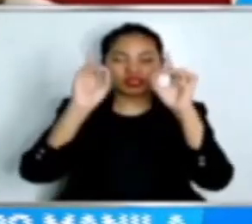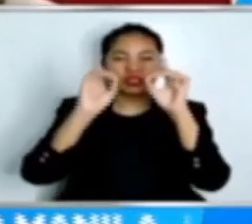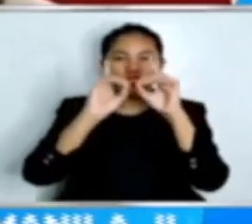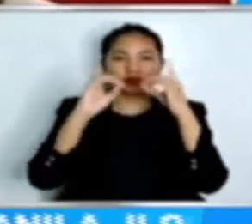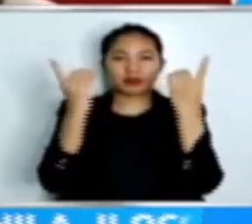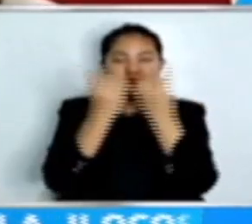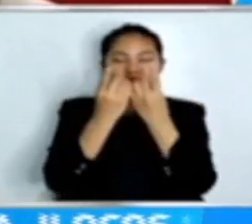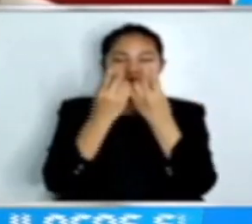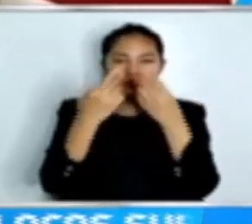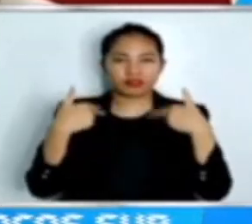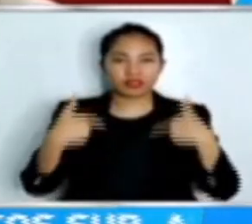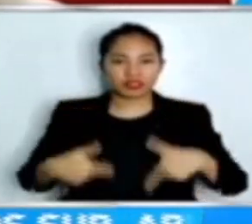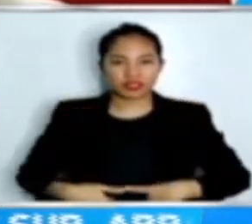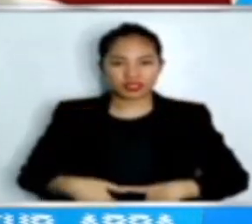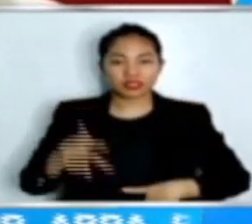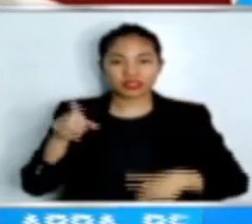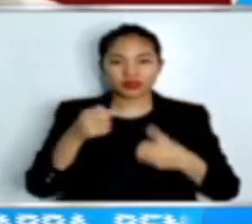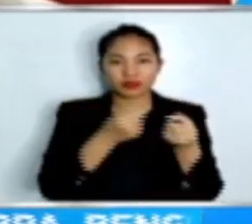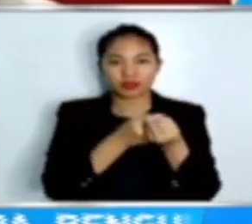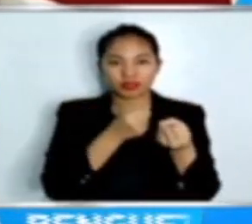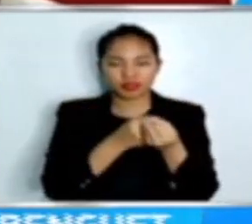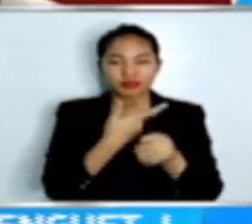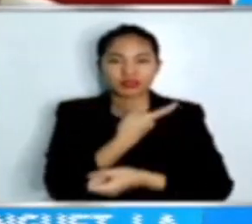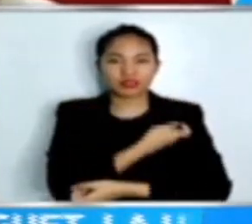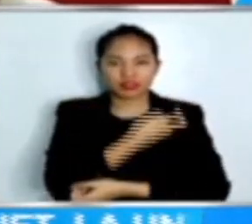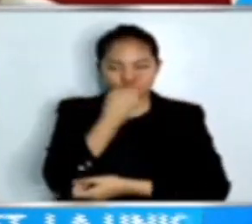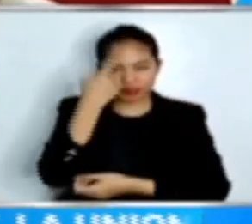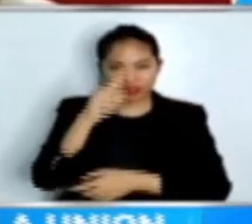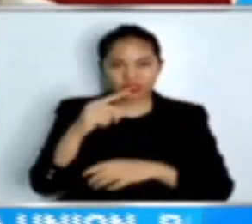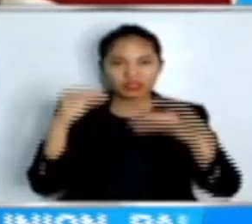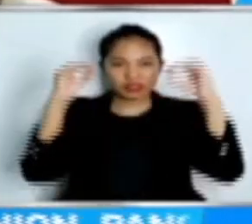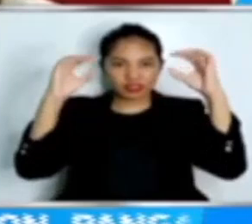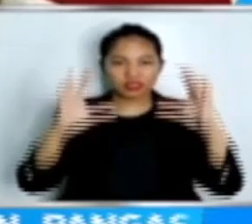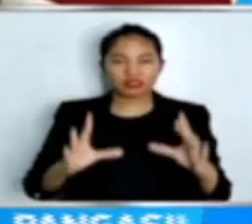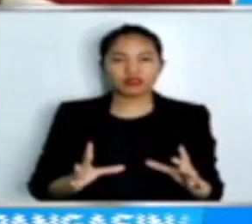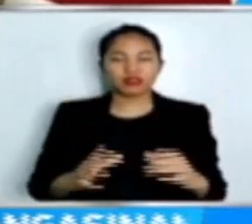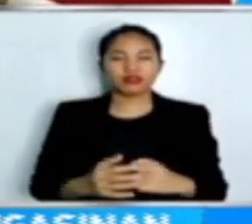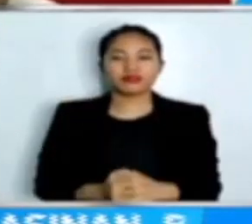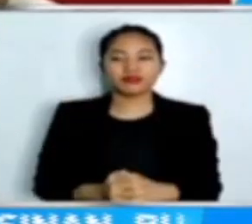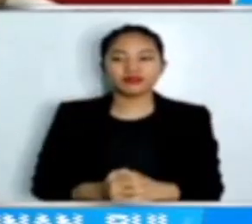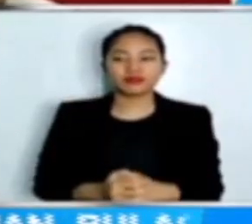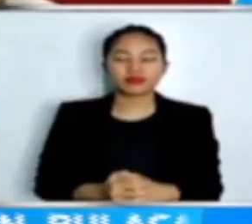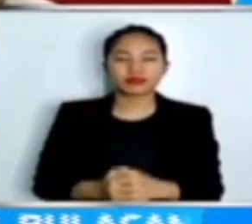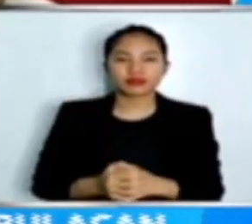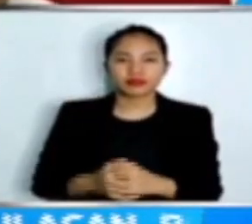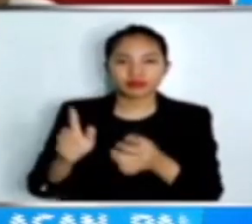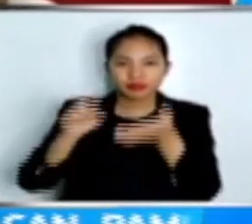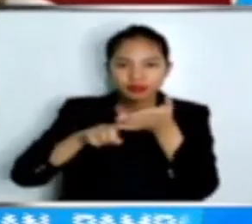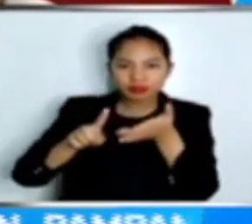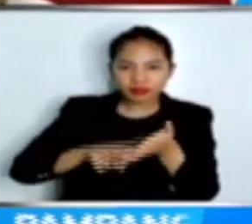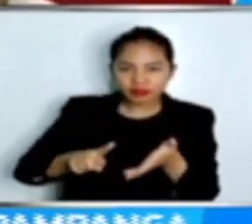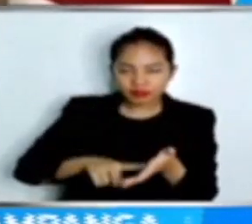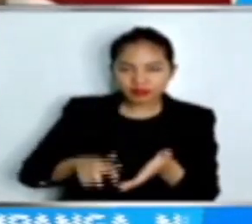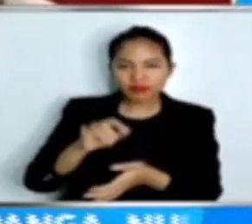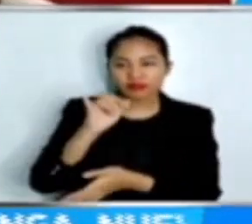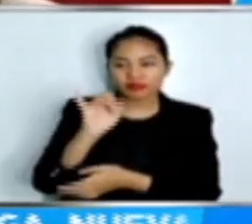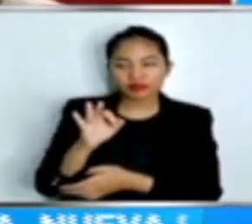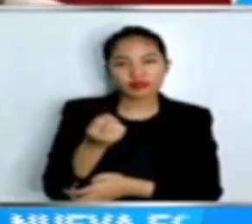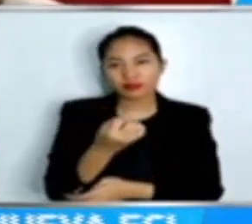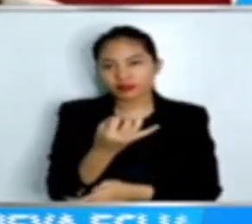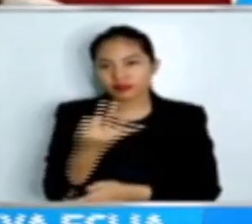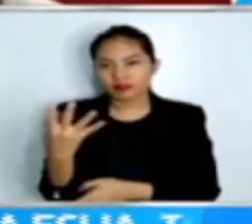itong vaccination ng mga guro. So kasama nitong ating revalidation yung malalaman natin kung ilan pa ang hindi